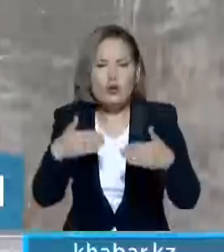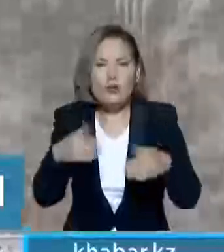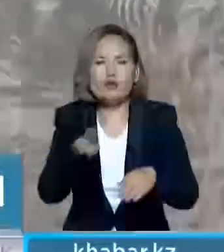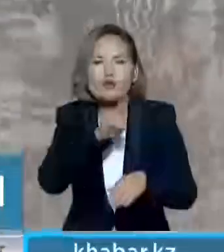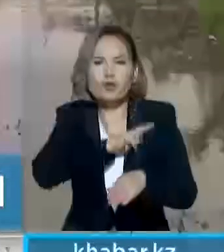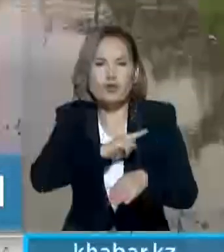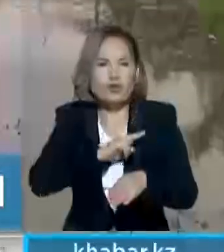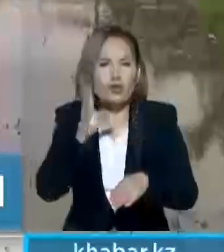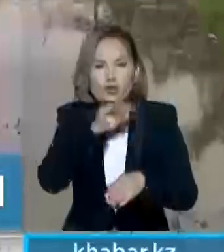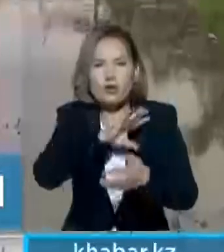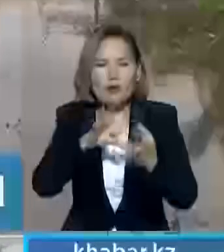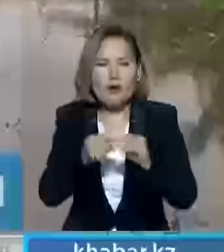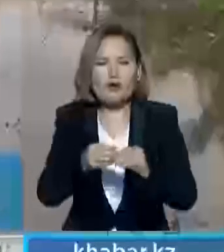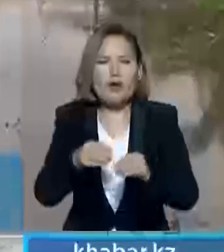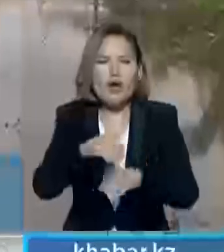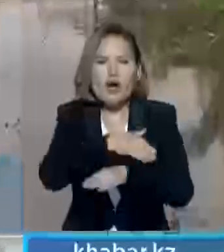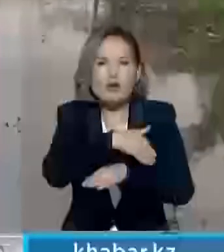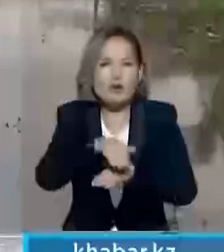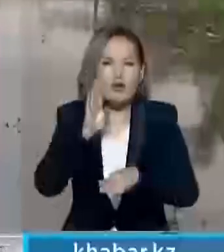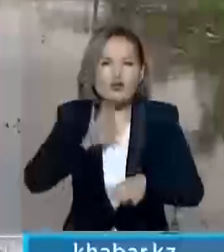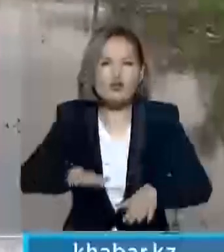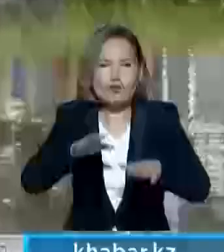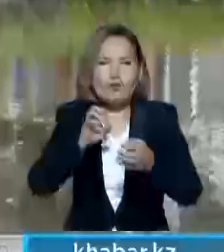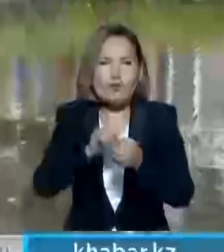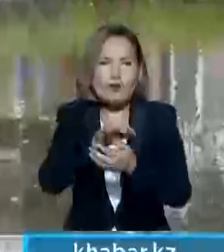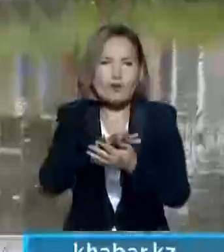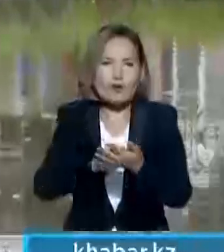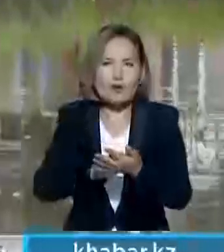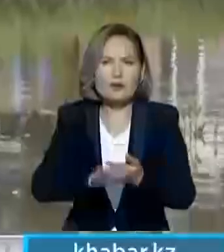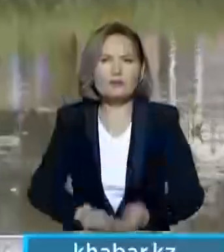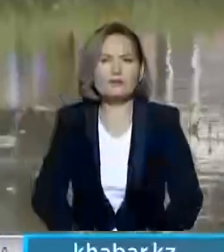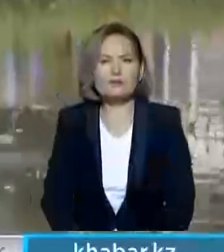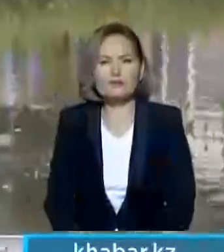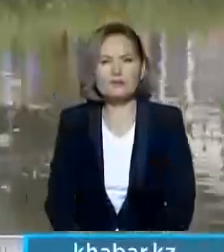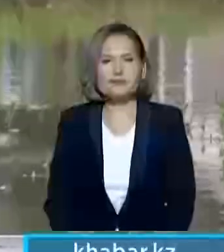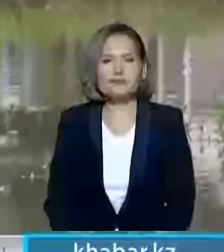лық толып, көшелер көлшікке айналады. Айдарбек Айтмұхамбетұлы, Төлеген Иманов, Петропавл, хабар.